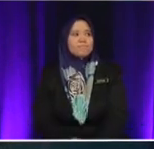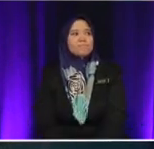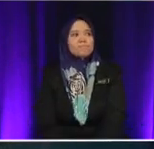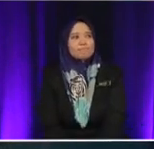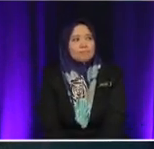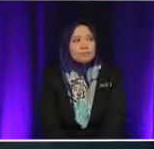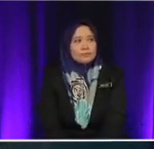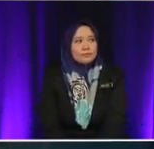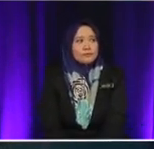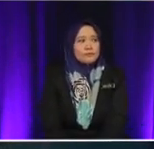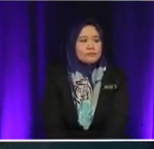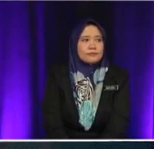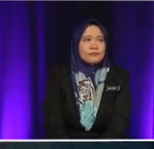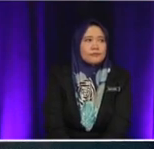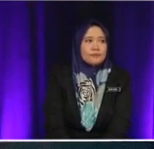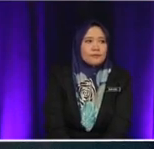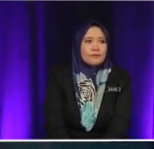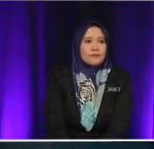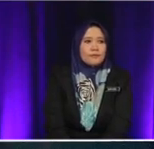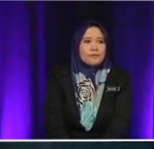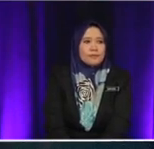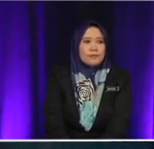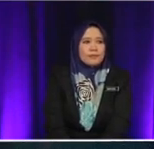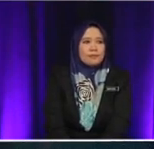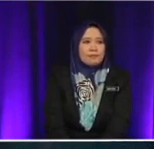seterusnya. Siapa jawab pula soalan nombor 2?